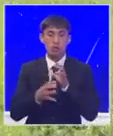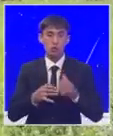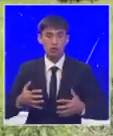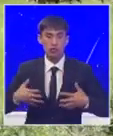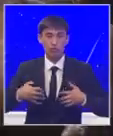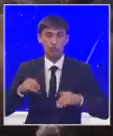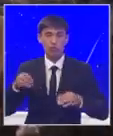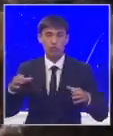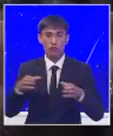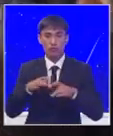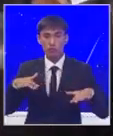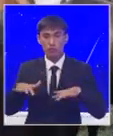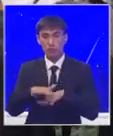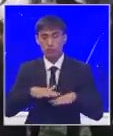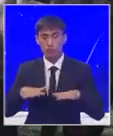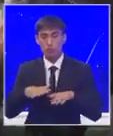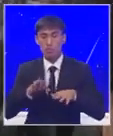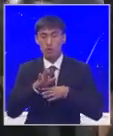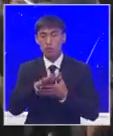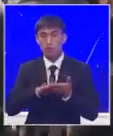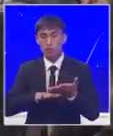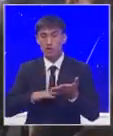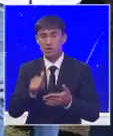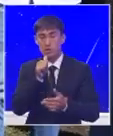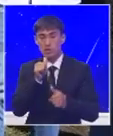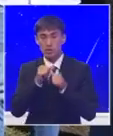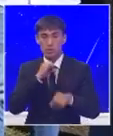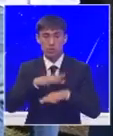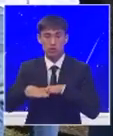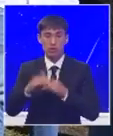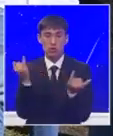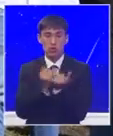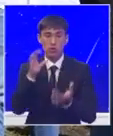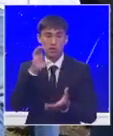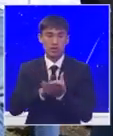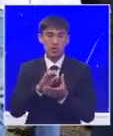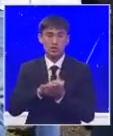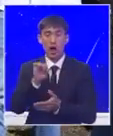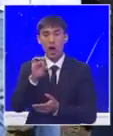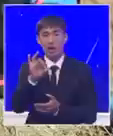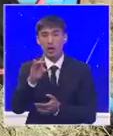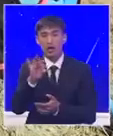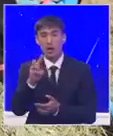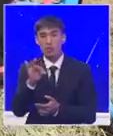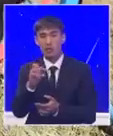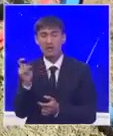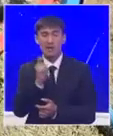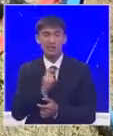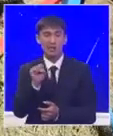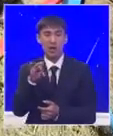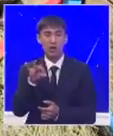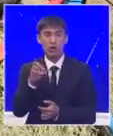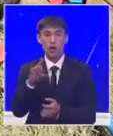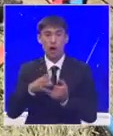форум продолжился на экспериментальных площадках. Гости ознакомились с деятельностью товарищества «Архарлы Майбирек» и хозяйств «Алаколь